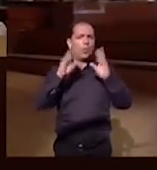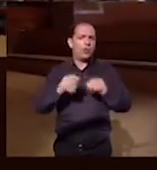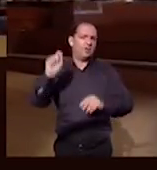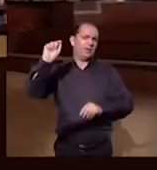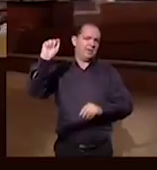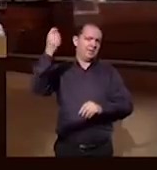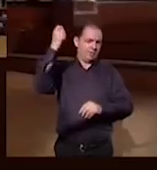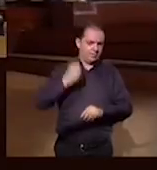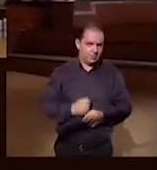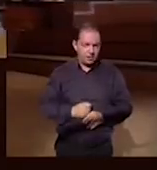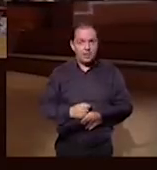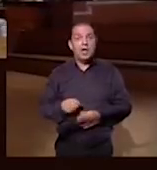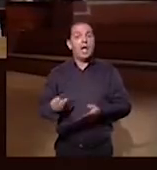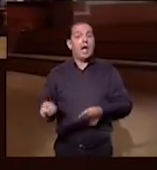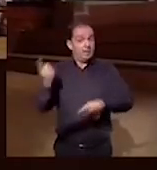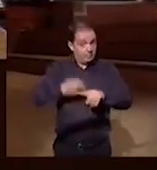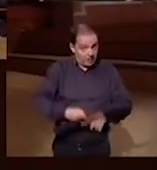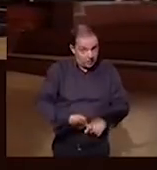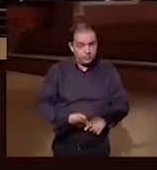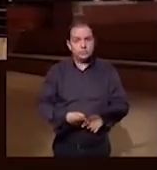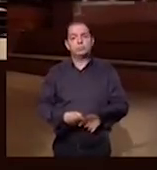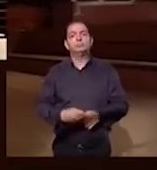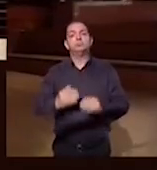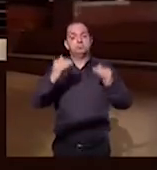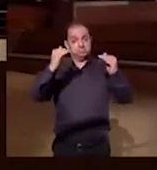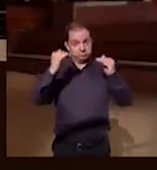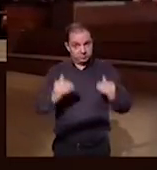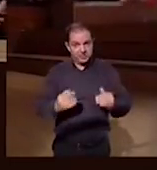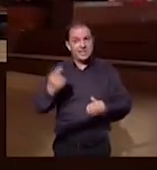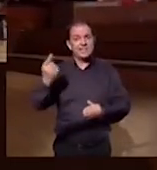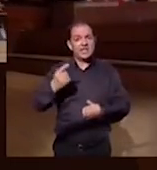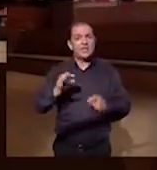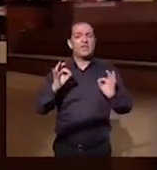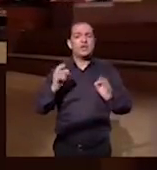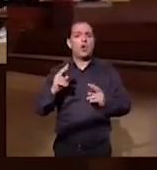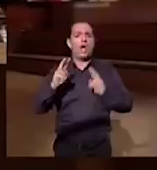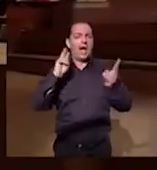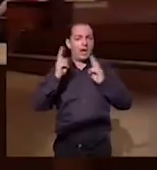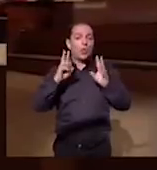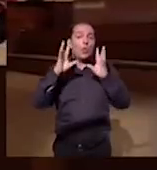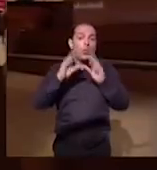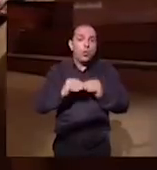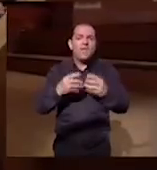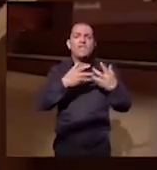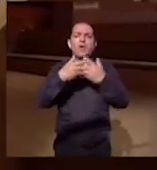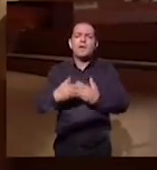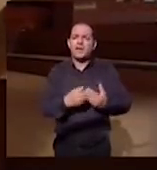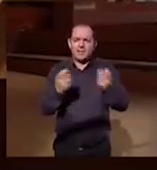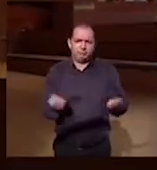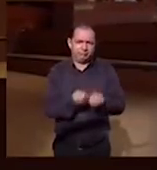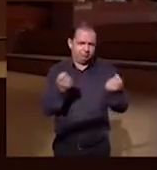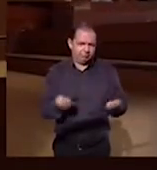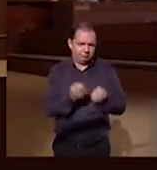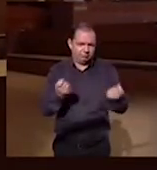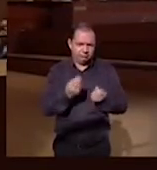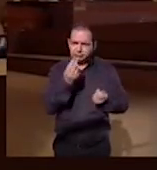ενώ μειώθηκαν σημαντικά οι σχετικοί συντελεστές στο φυσικό αέριο για βιομηχανική χρήση. Το